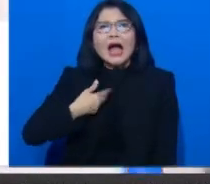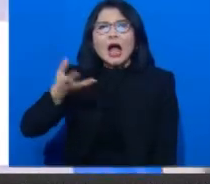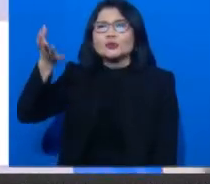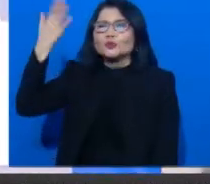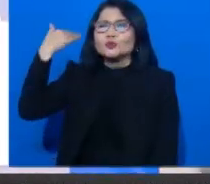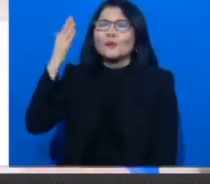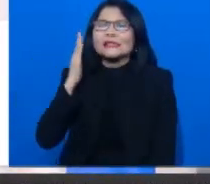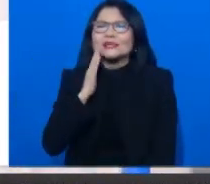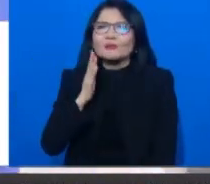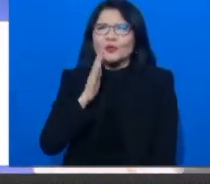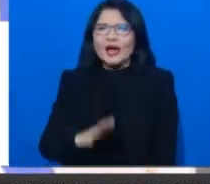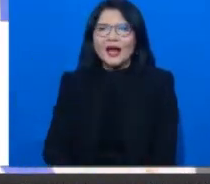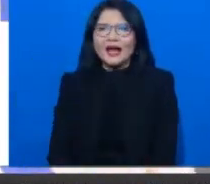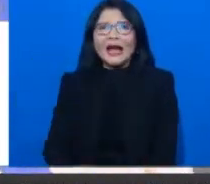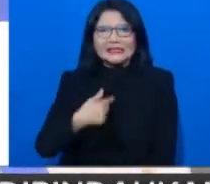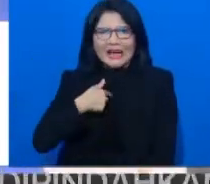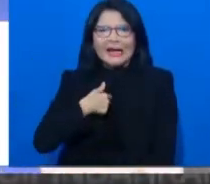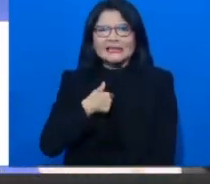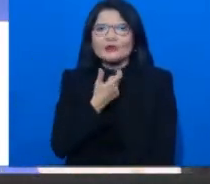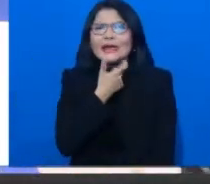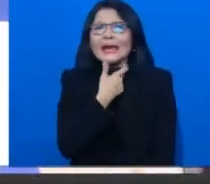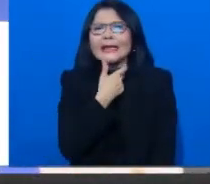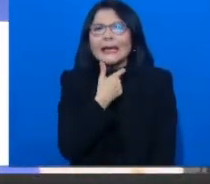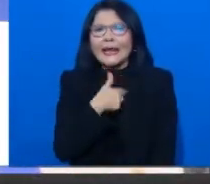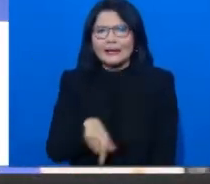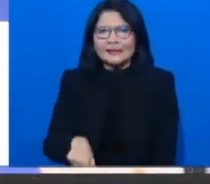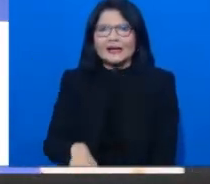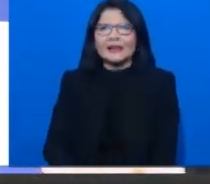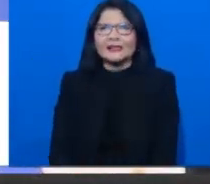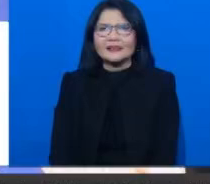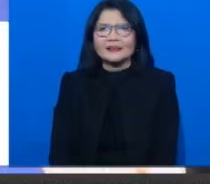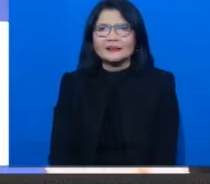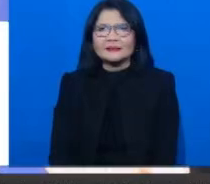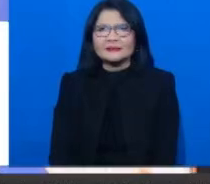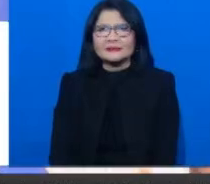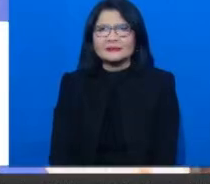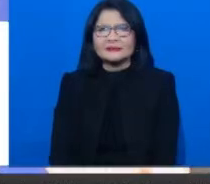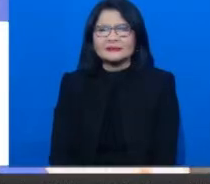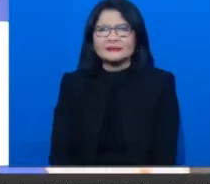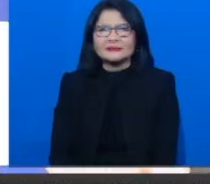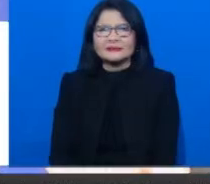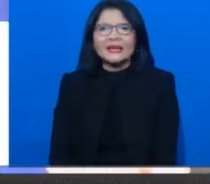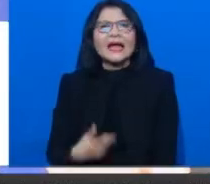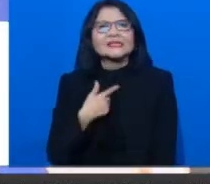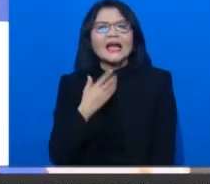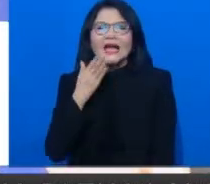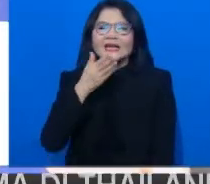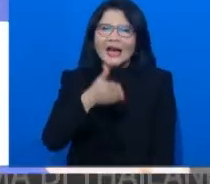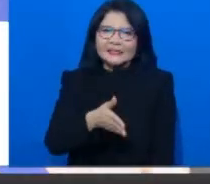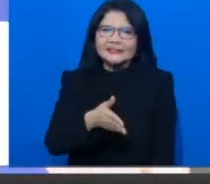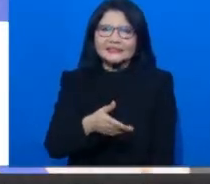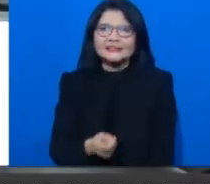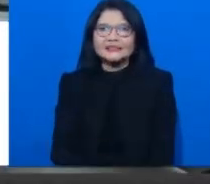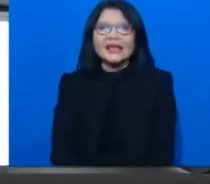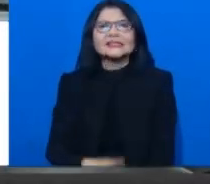Sampai udah oma-oma. Enggak. Makanya biar ini mampir ya sekalian